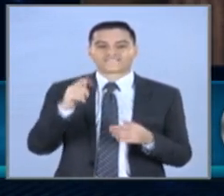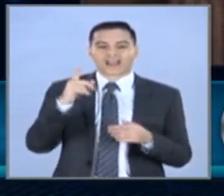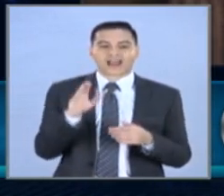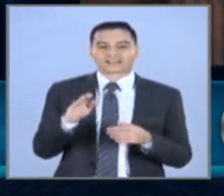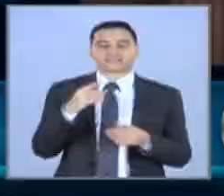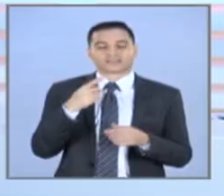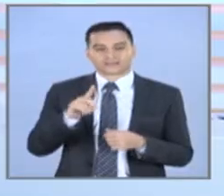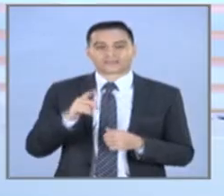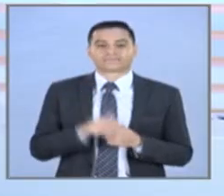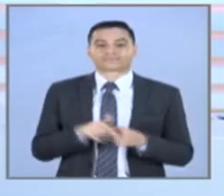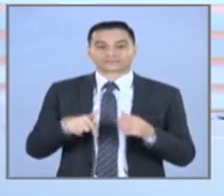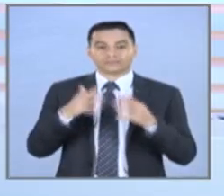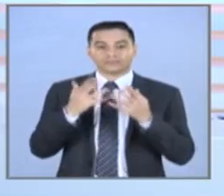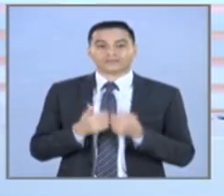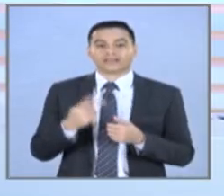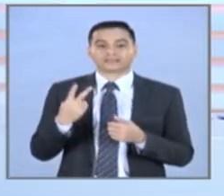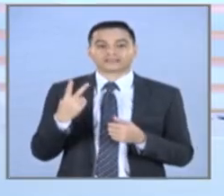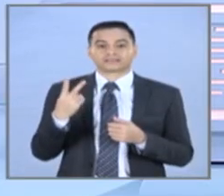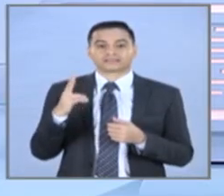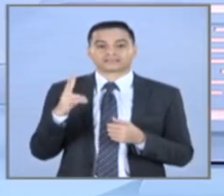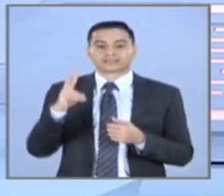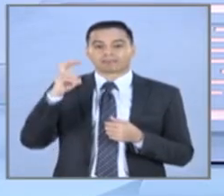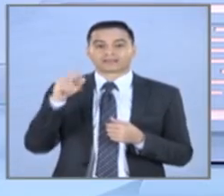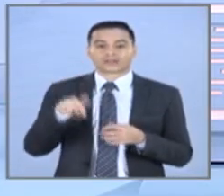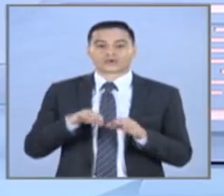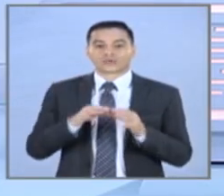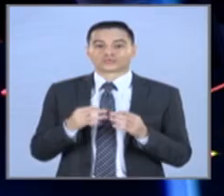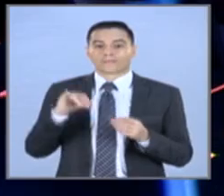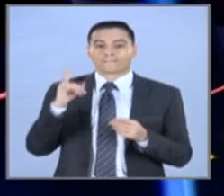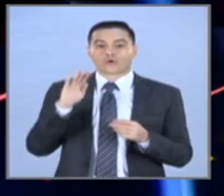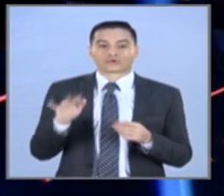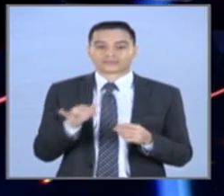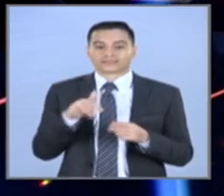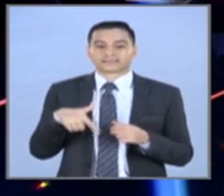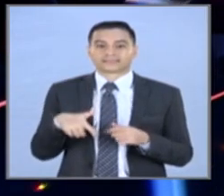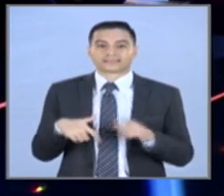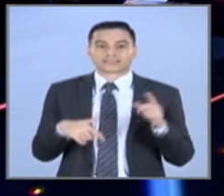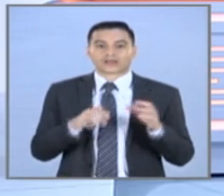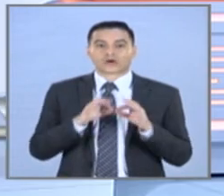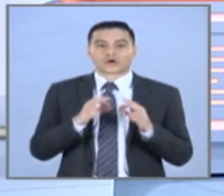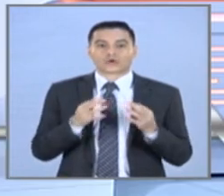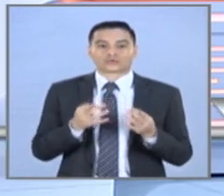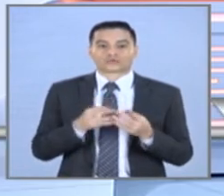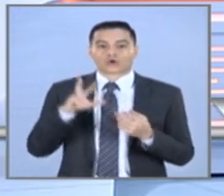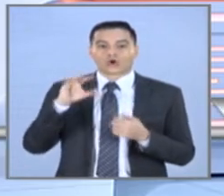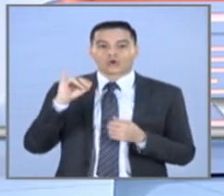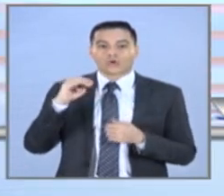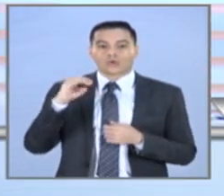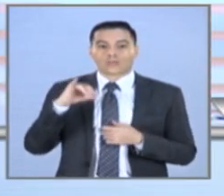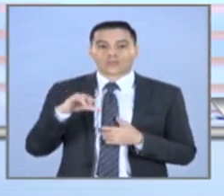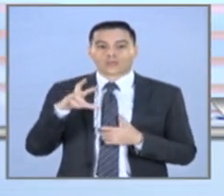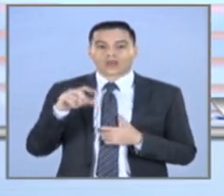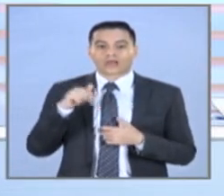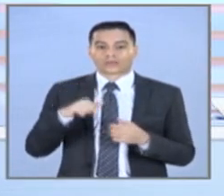حمدي. النتيجة 70 عيلة مرسي، 60 عيلة الجمولة.